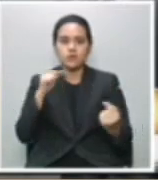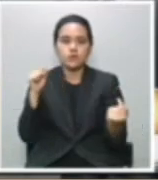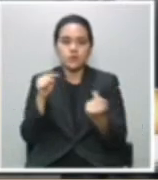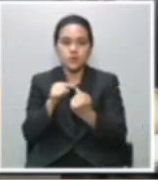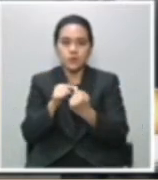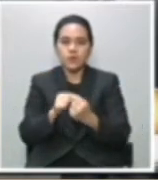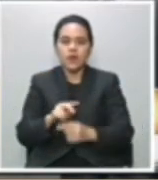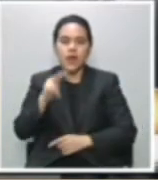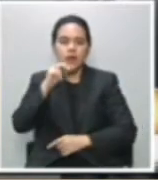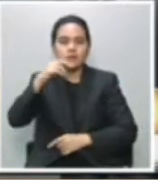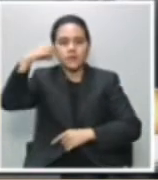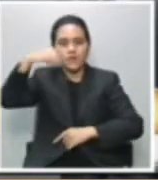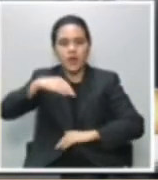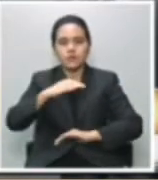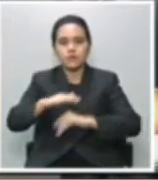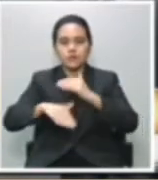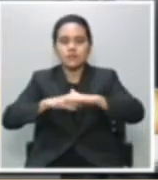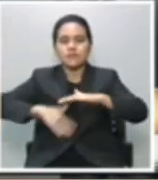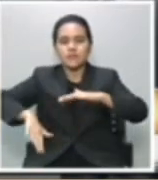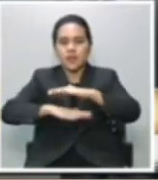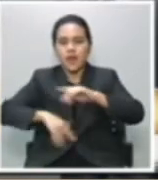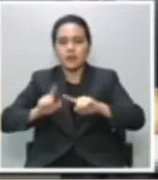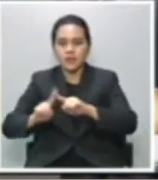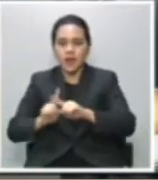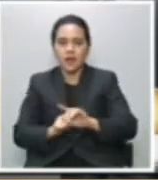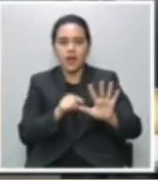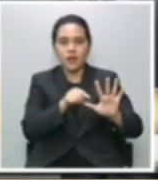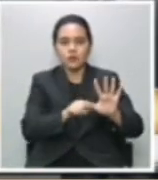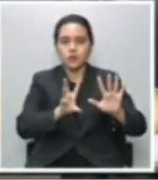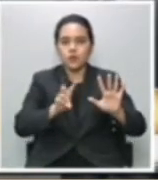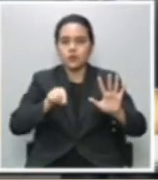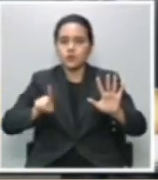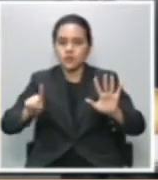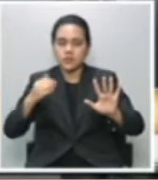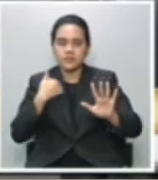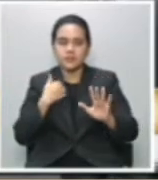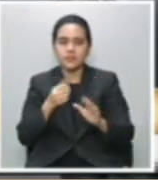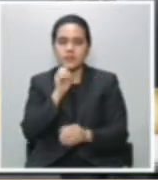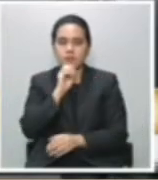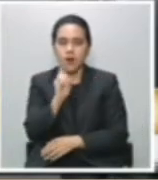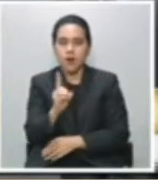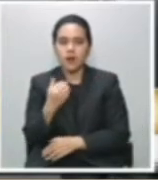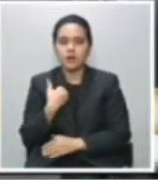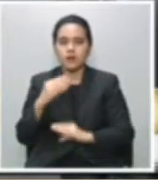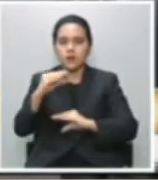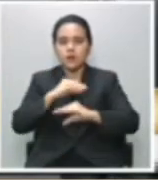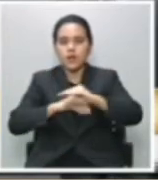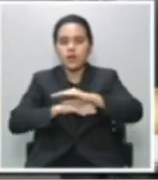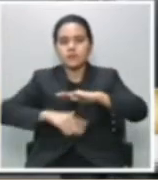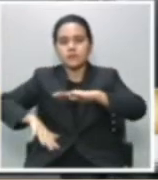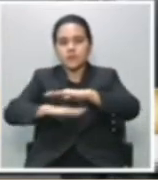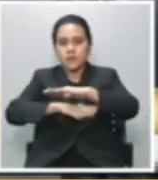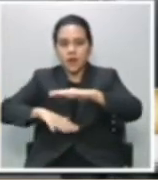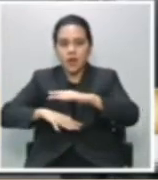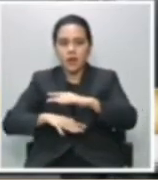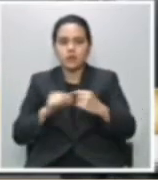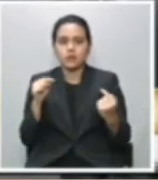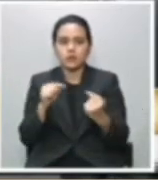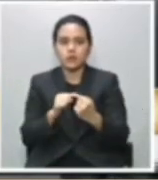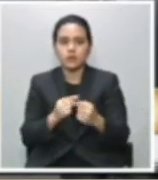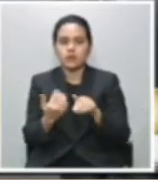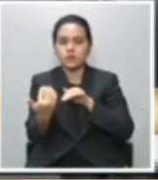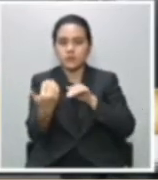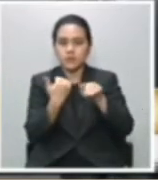คพื้นฐาน 5.6.1 ได้เขียนไว้ว่าพัฒนาโครงสร้างพื้นฐานด้านคมนาค